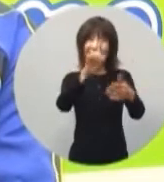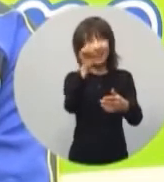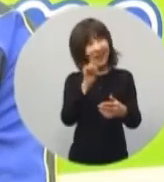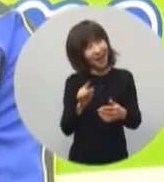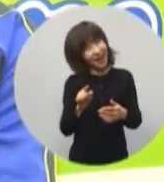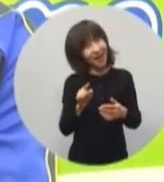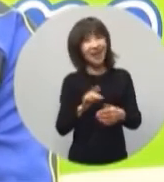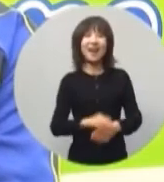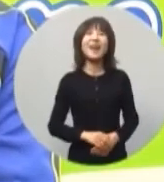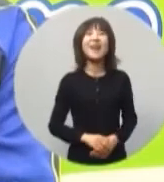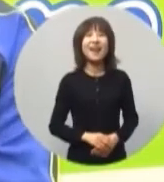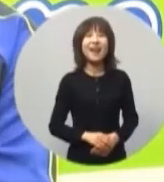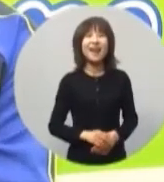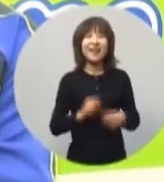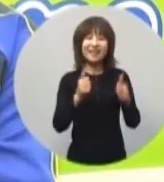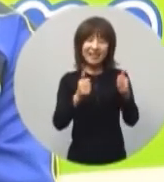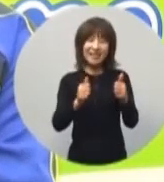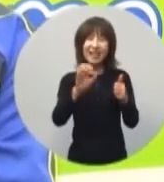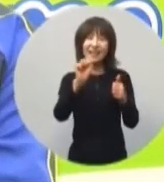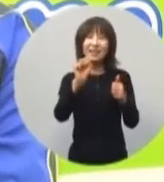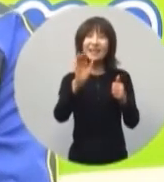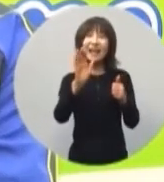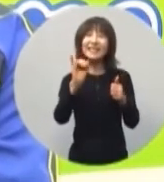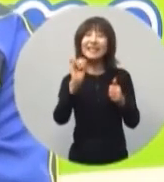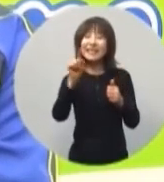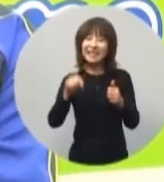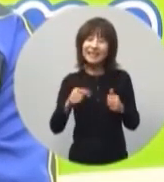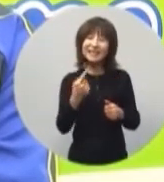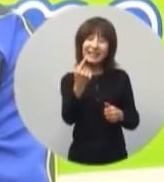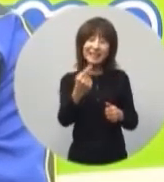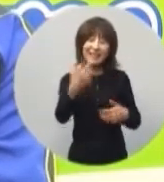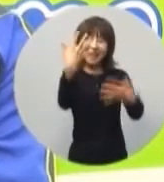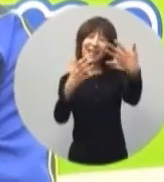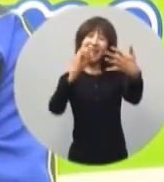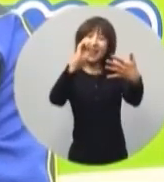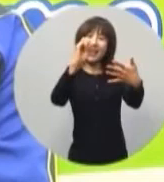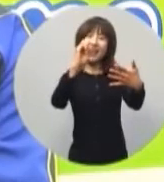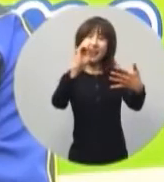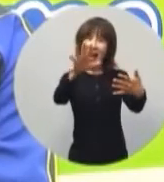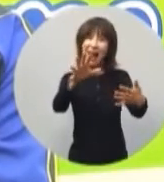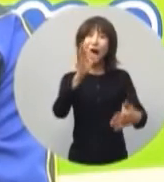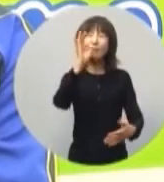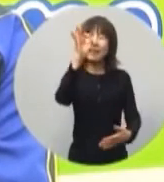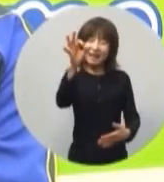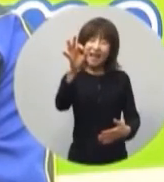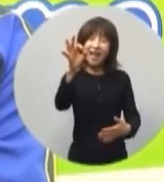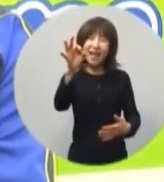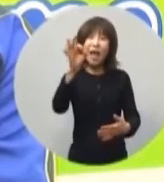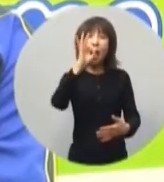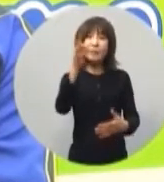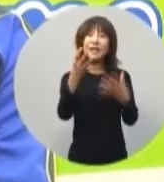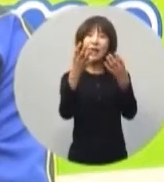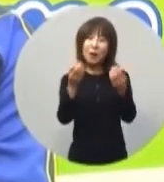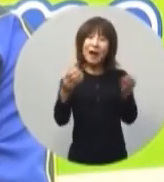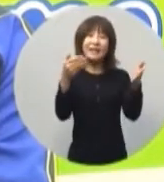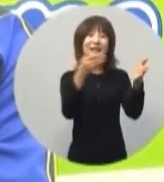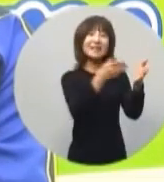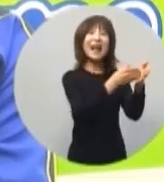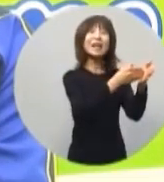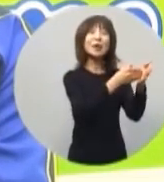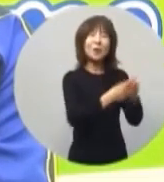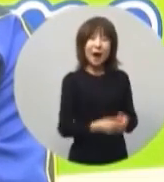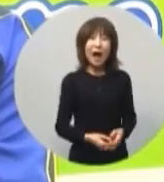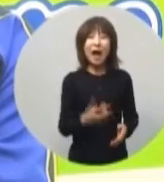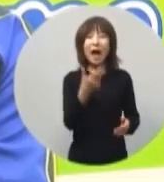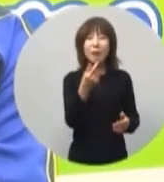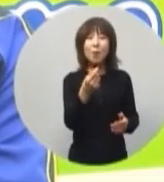サティ、茅ヶ崎サティ行って映画見て、映画見終わって最後はそのモ